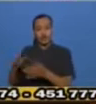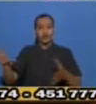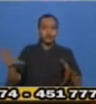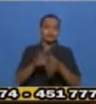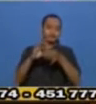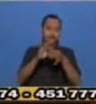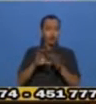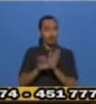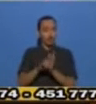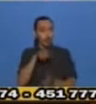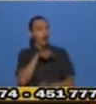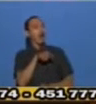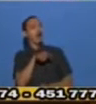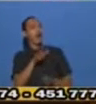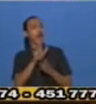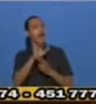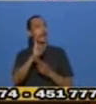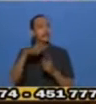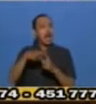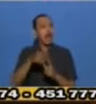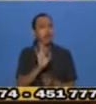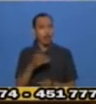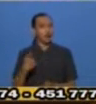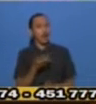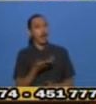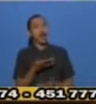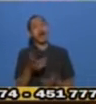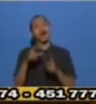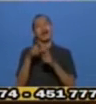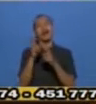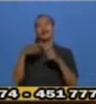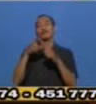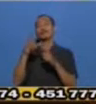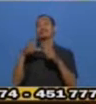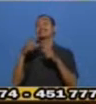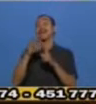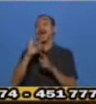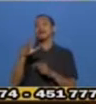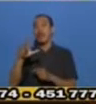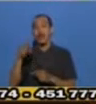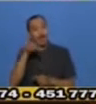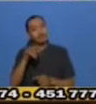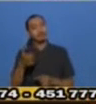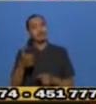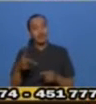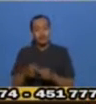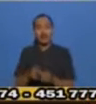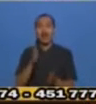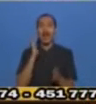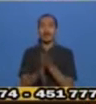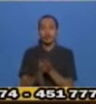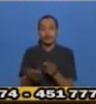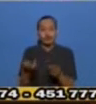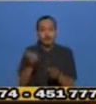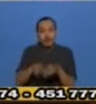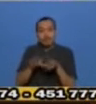juga langsung diberikan catatan untuk menjadi kemudian memiliki NIK sehingga masuk di dalam aplikasi kan